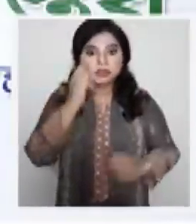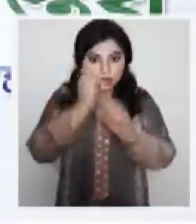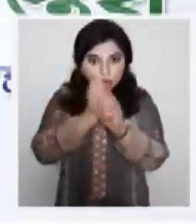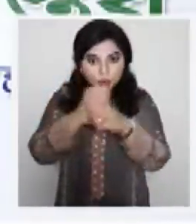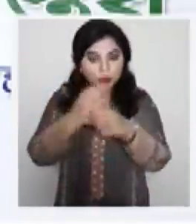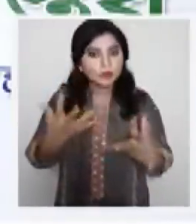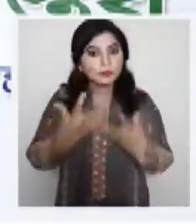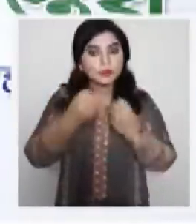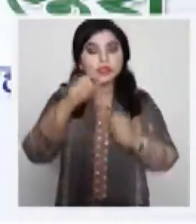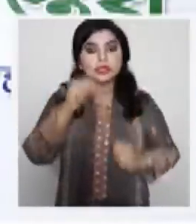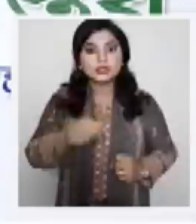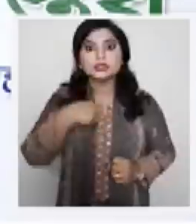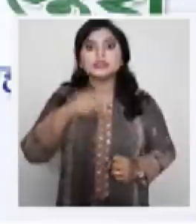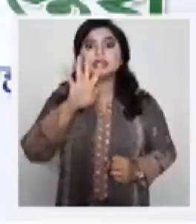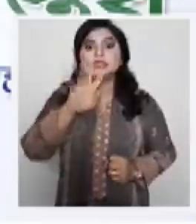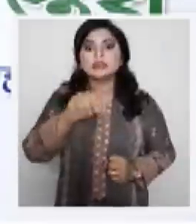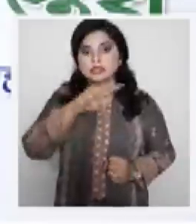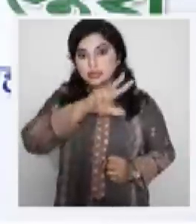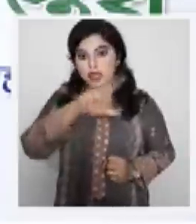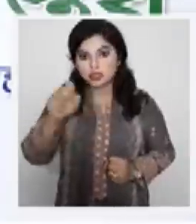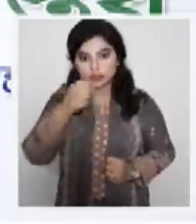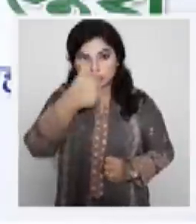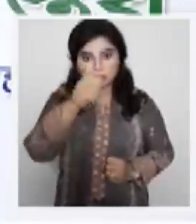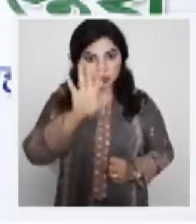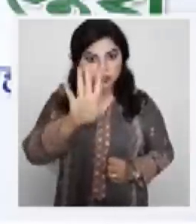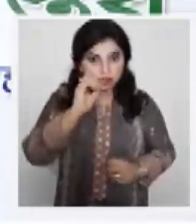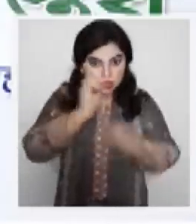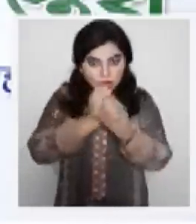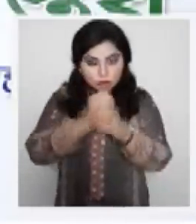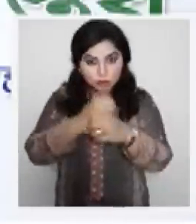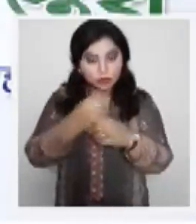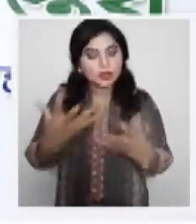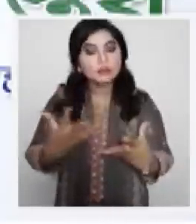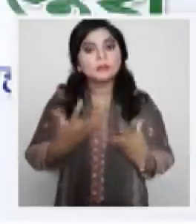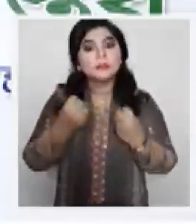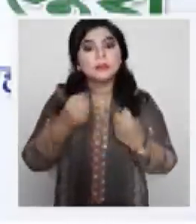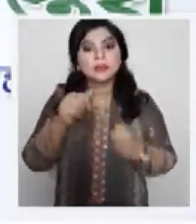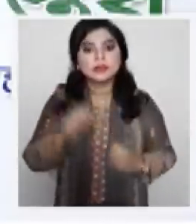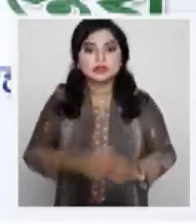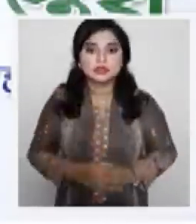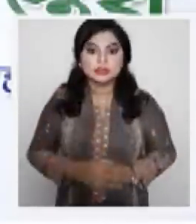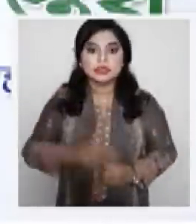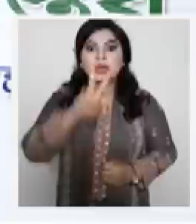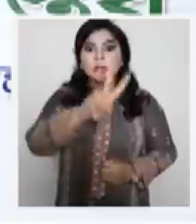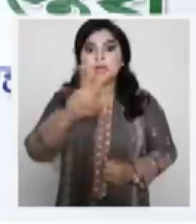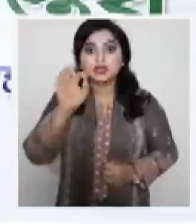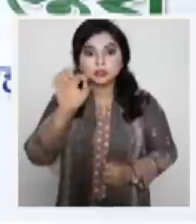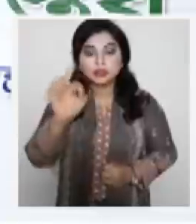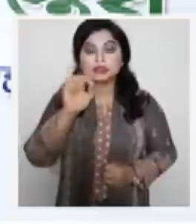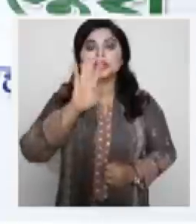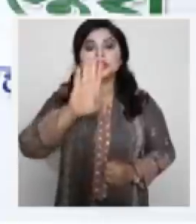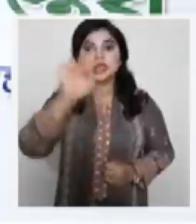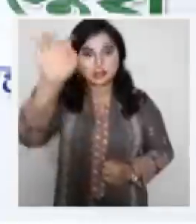জন এবং এ পর্যন্ত শনাক্ত 94,481 জন। 24 ঘন্টায় শনাক্ত